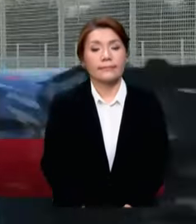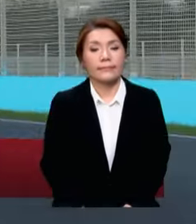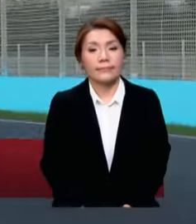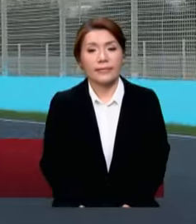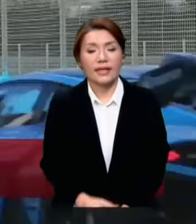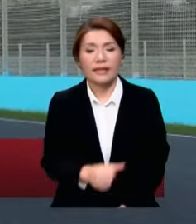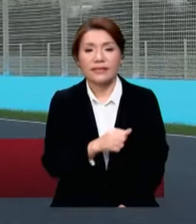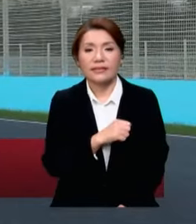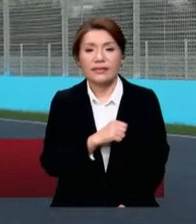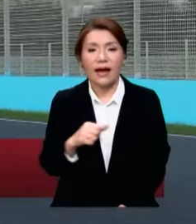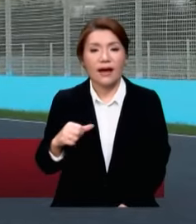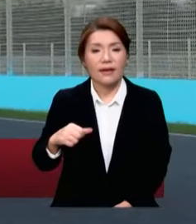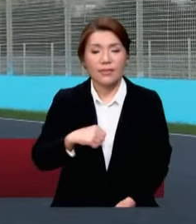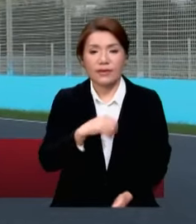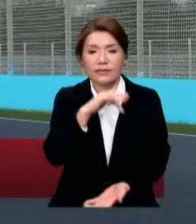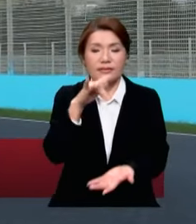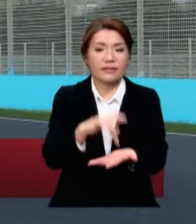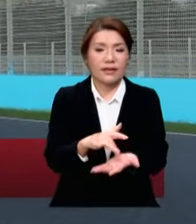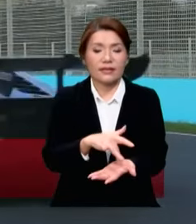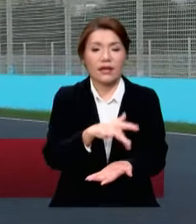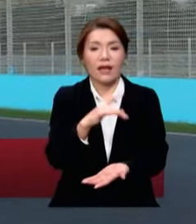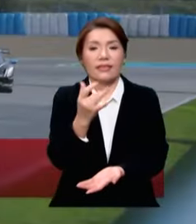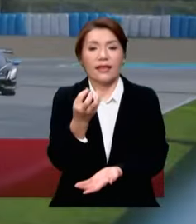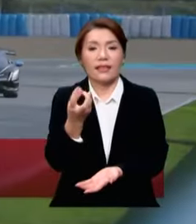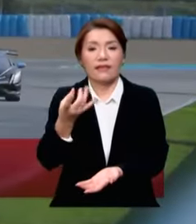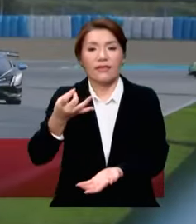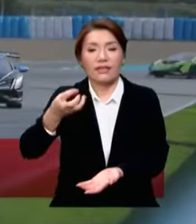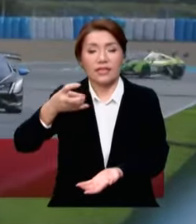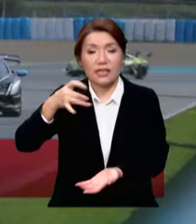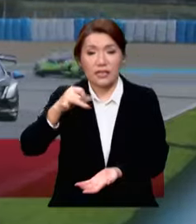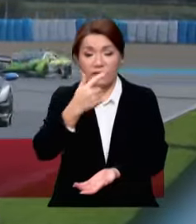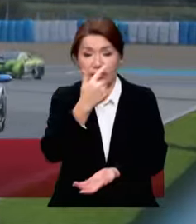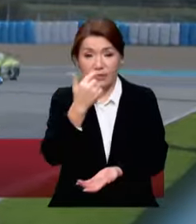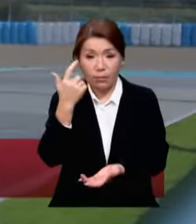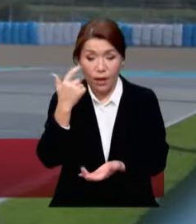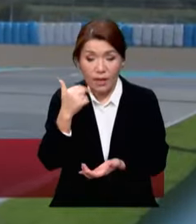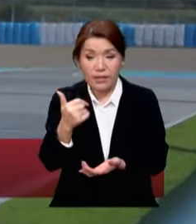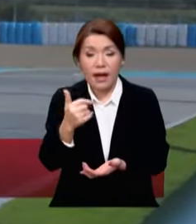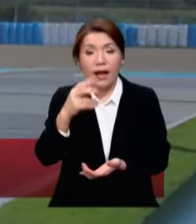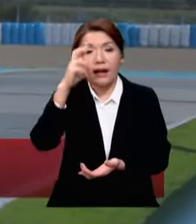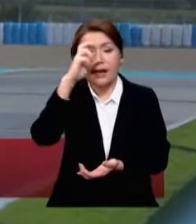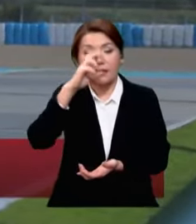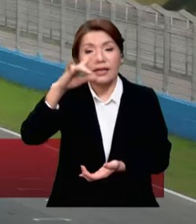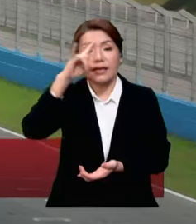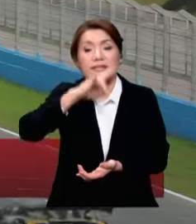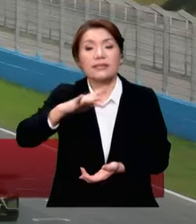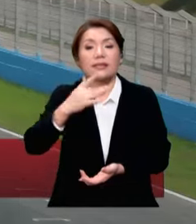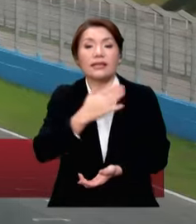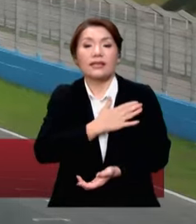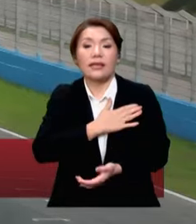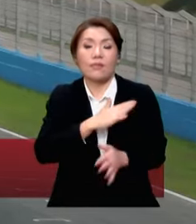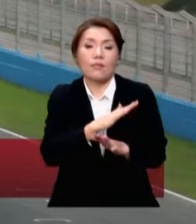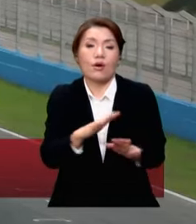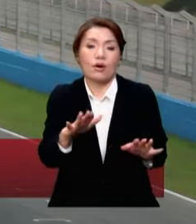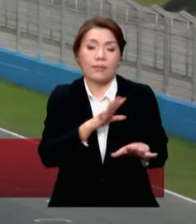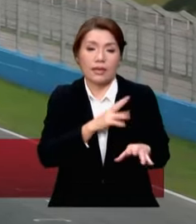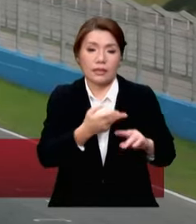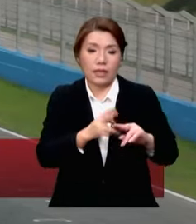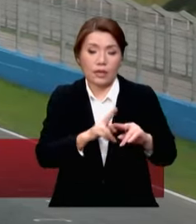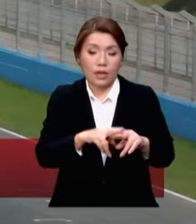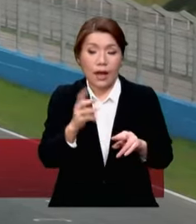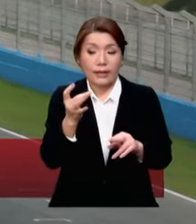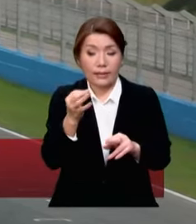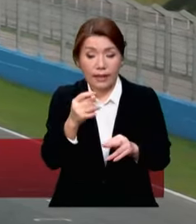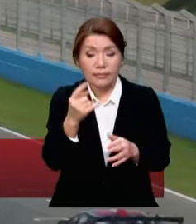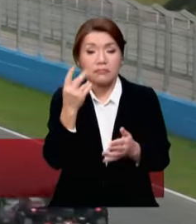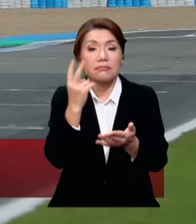В самом сердце Испании, в городе Херес-де-ла-Фронтера, прозвучал государственный гимн Казахстана. Команда Artline в очередной раз доказала,